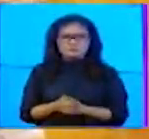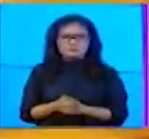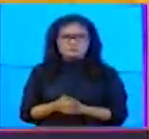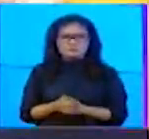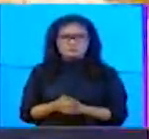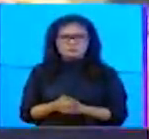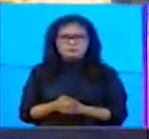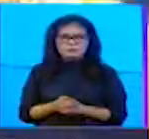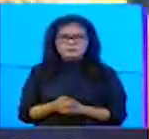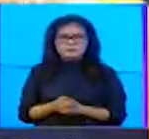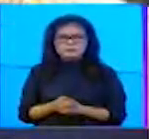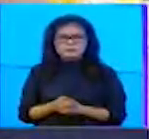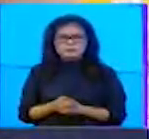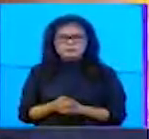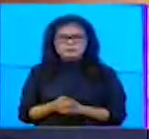sabar